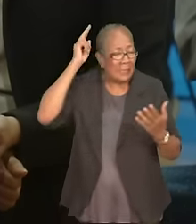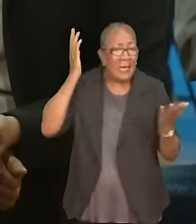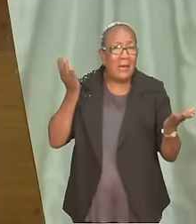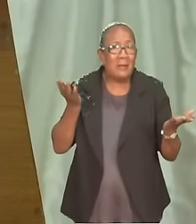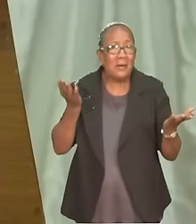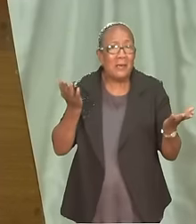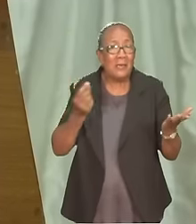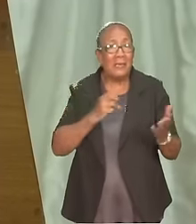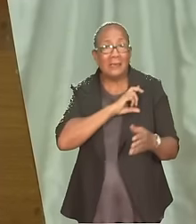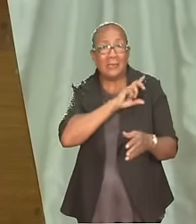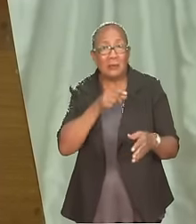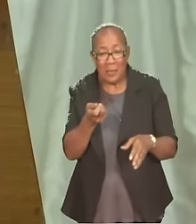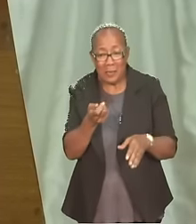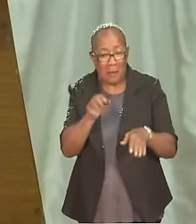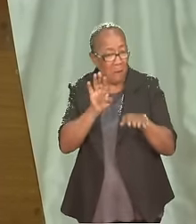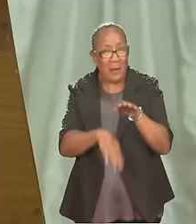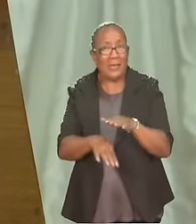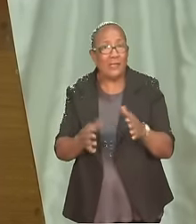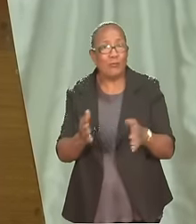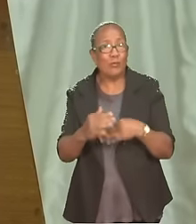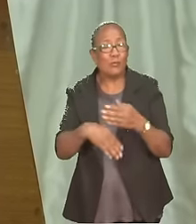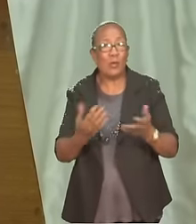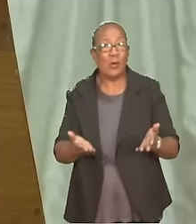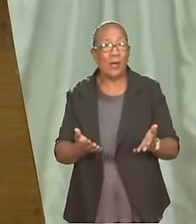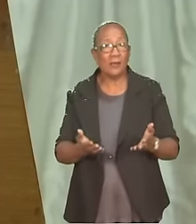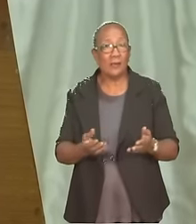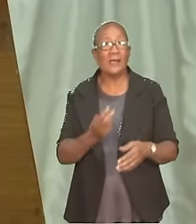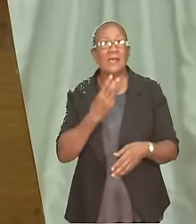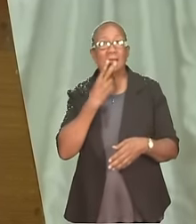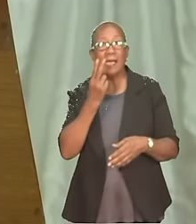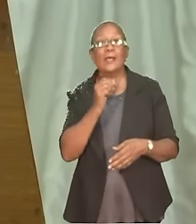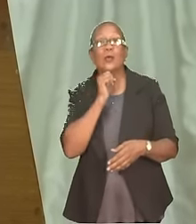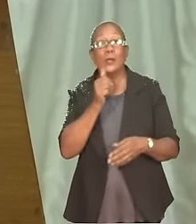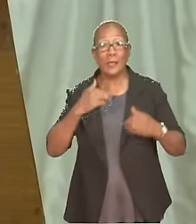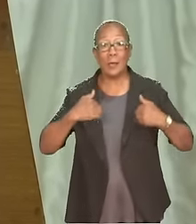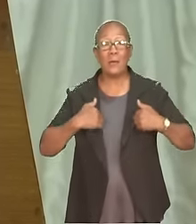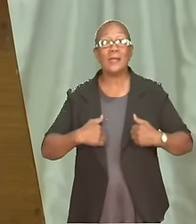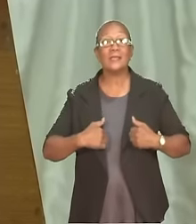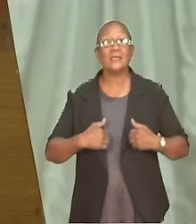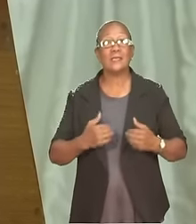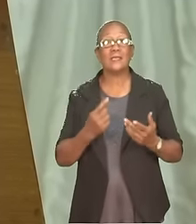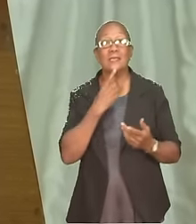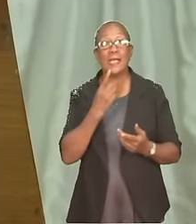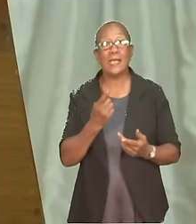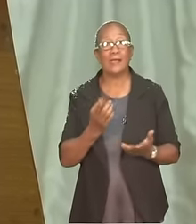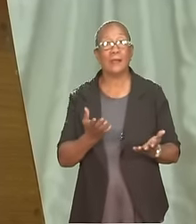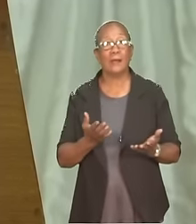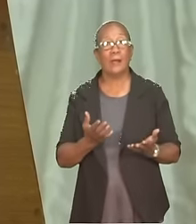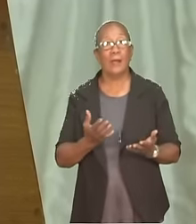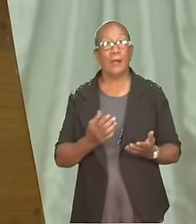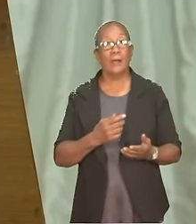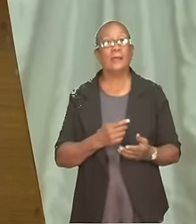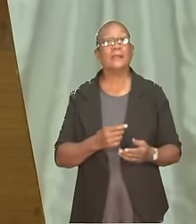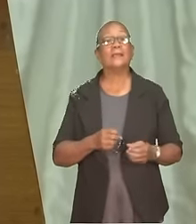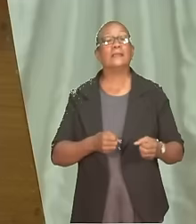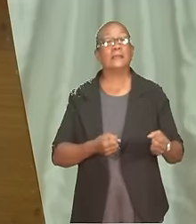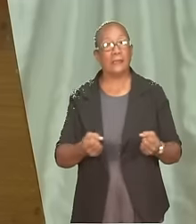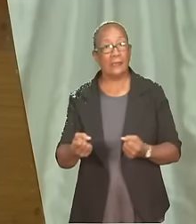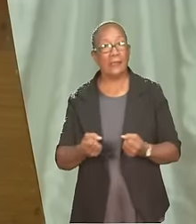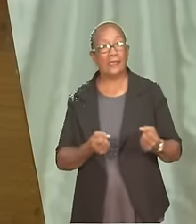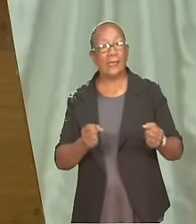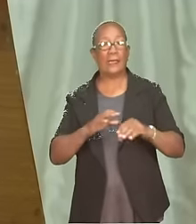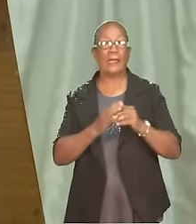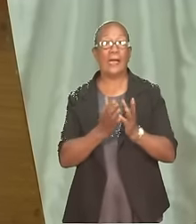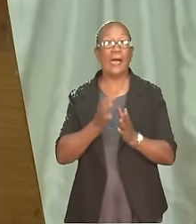Dat we geblacklist moesten worden. Gaat u naar wie die mensen zijn, die geweldige mensen? Wel, we hebben met ons regeerteam, met alle